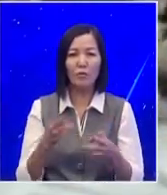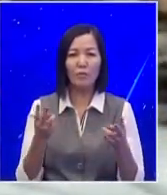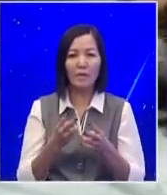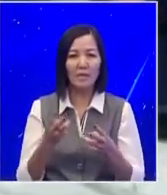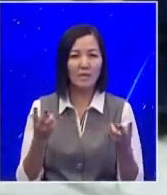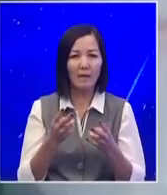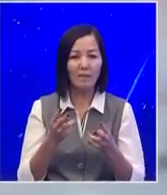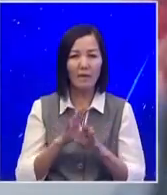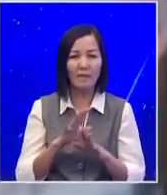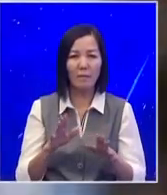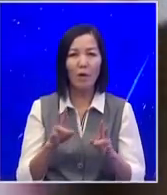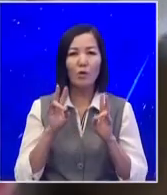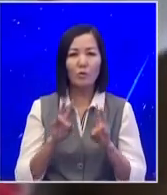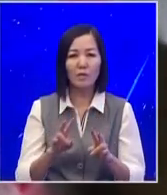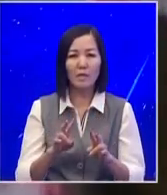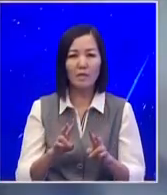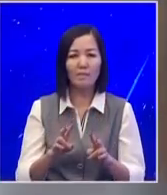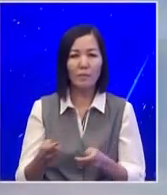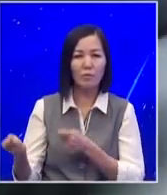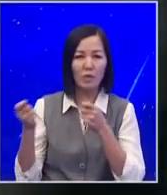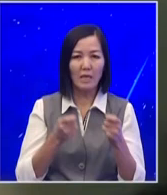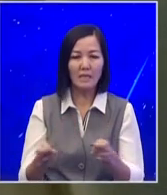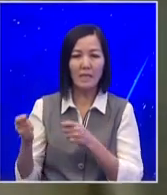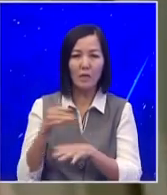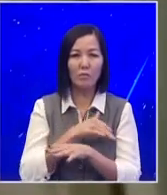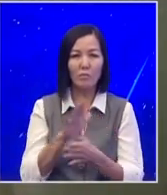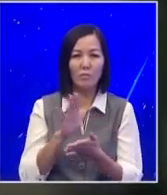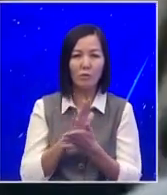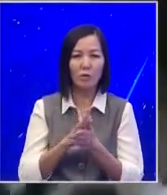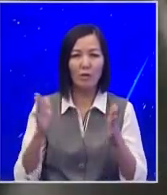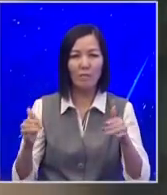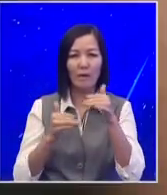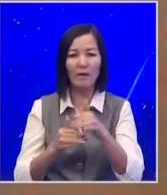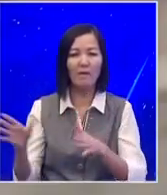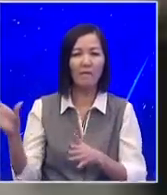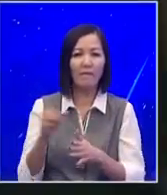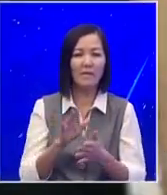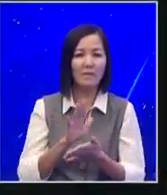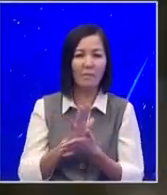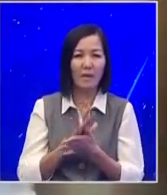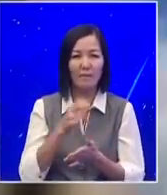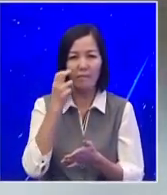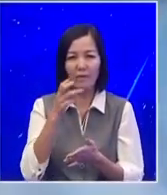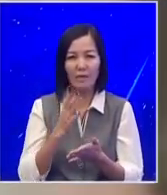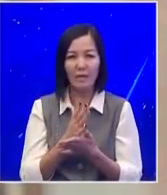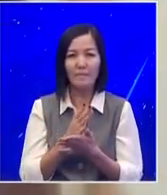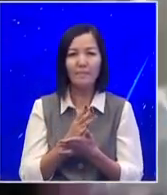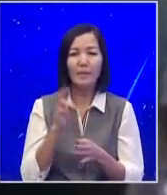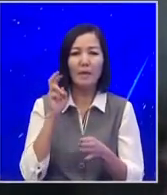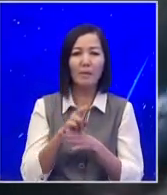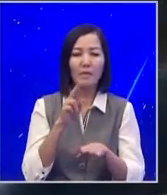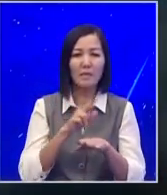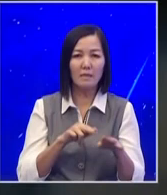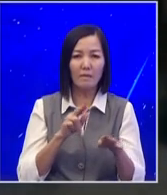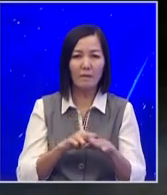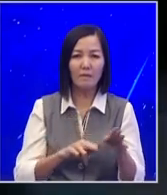казались необходимыми. Затем начал таскать с улицы и мусорных баков весь хлам. Соседи вынуждены были обратиться в